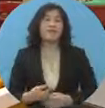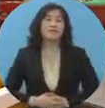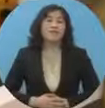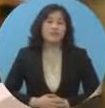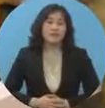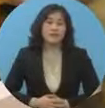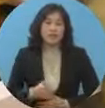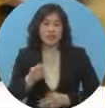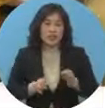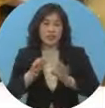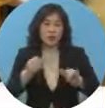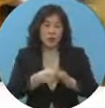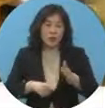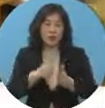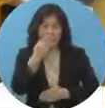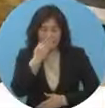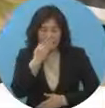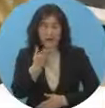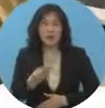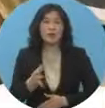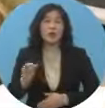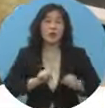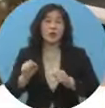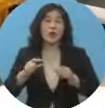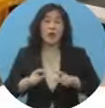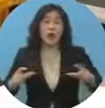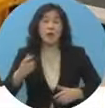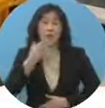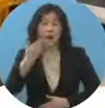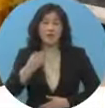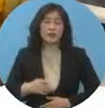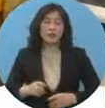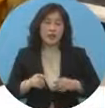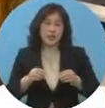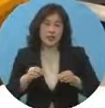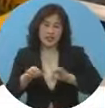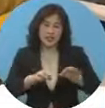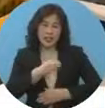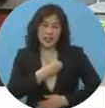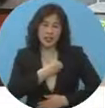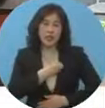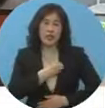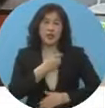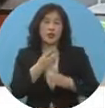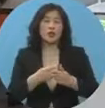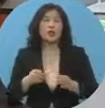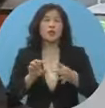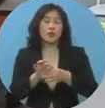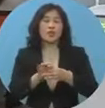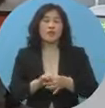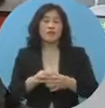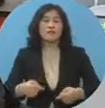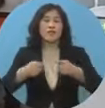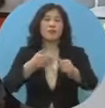또 소상공인을 위한 착한 임대료 운동이 확산되도록 시설 시장 3인의 등을 대상으로 참여를 보장하고 있습니다